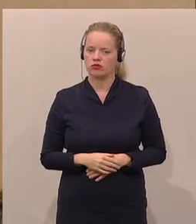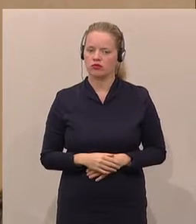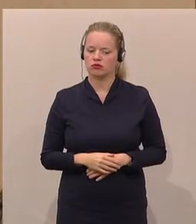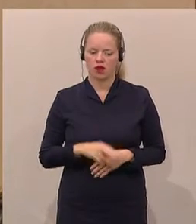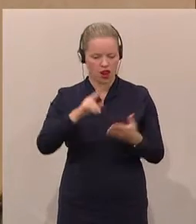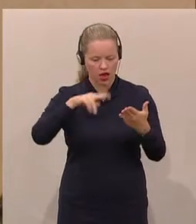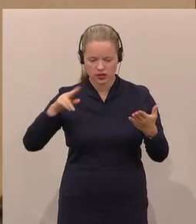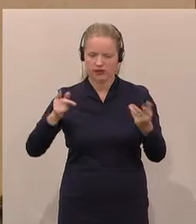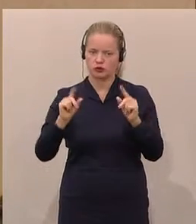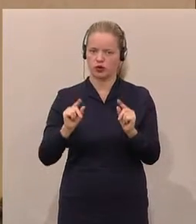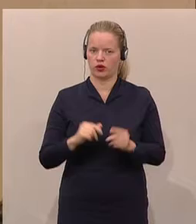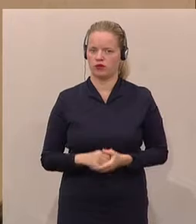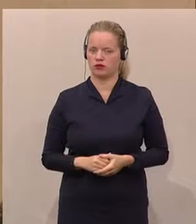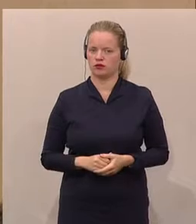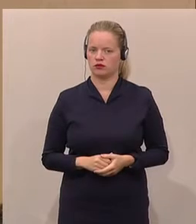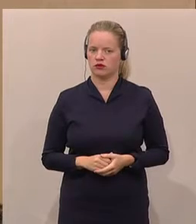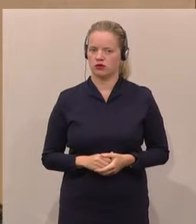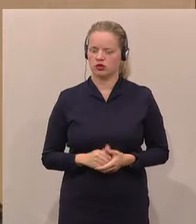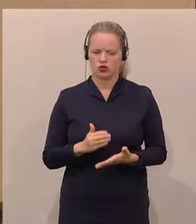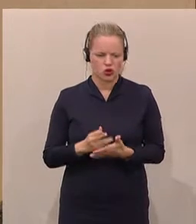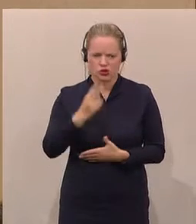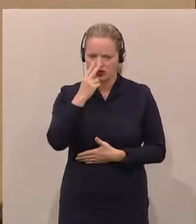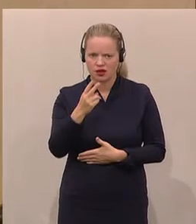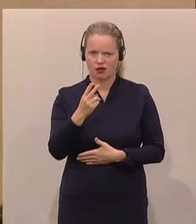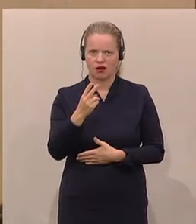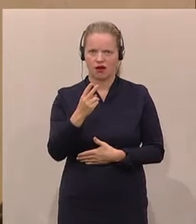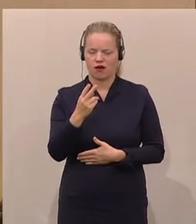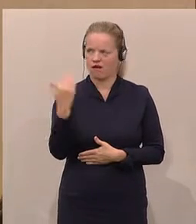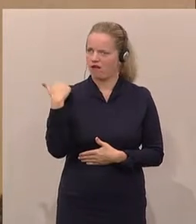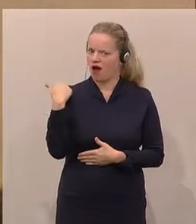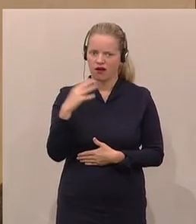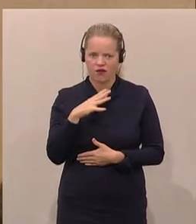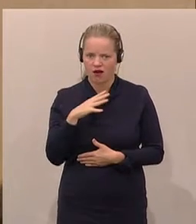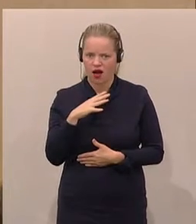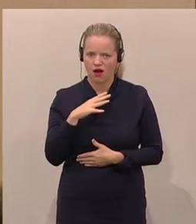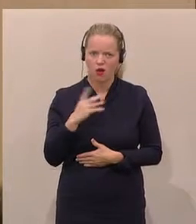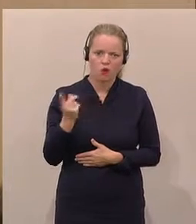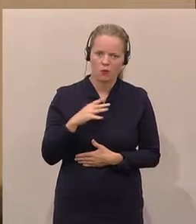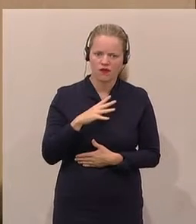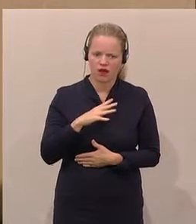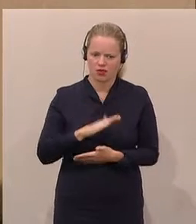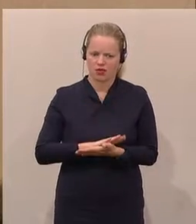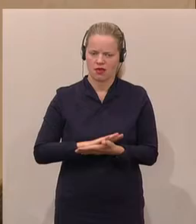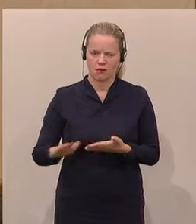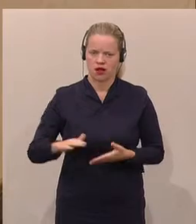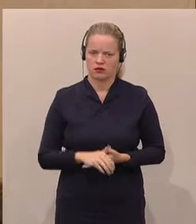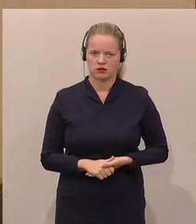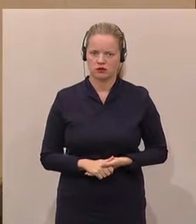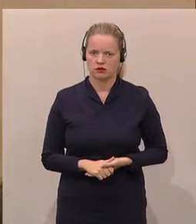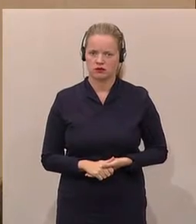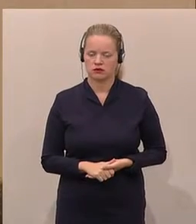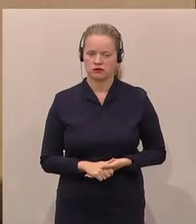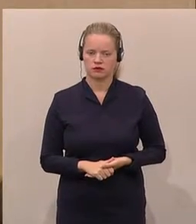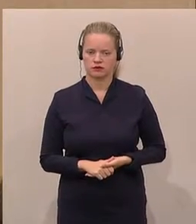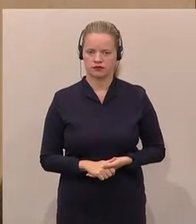überhaupt bedeutet. Und dann sieht man, dass die niemals in Gefahr war und in Gefahr ist. Es geht um ganz etwas anderes. Es